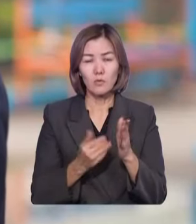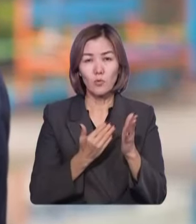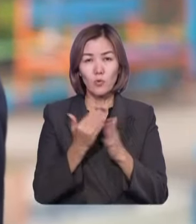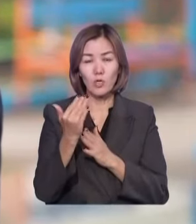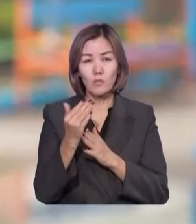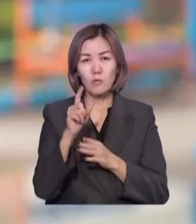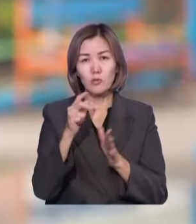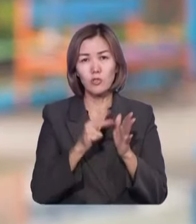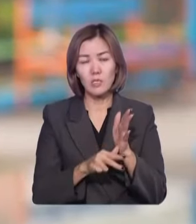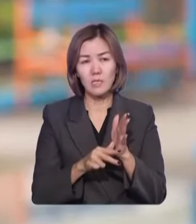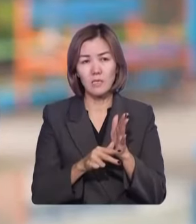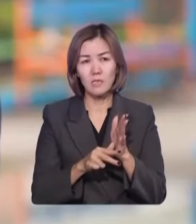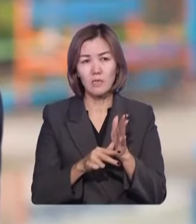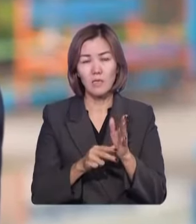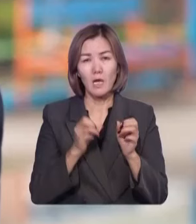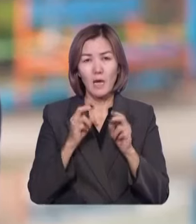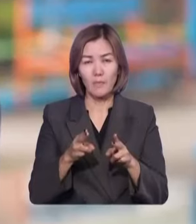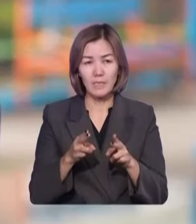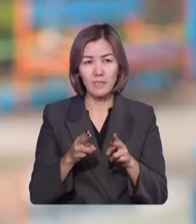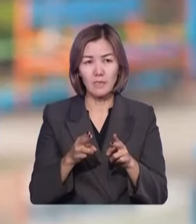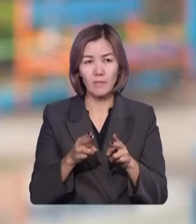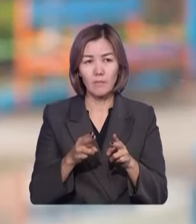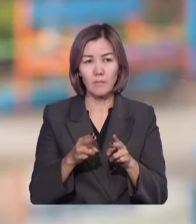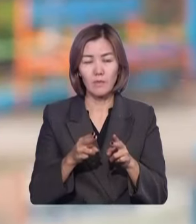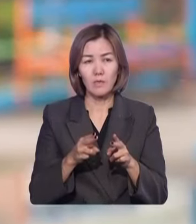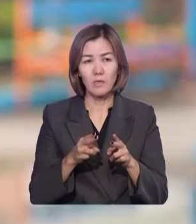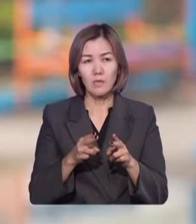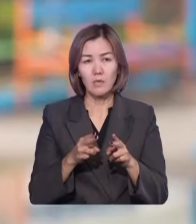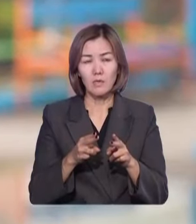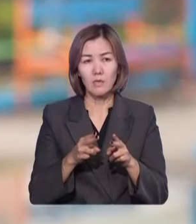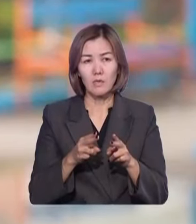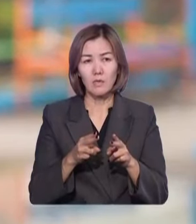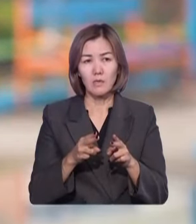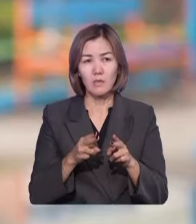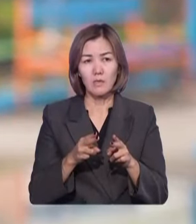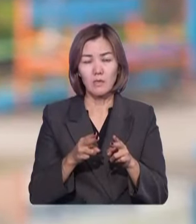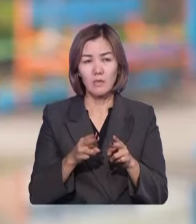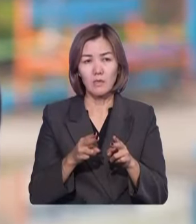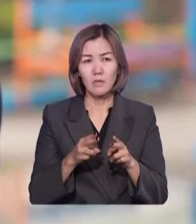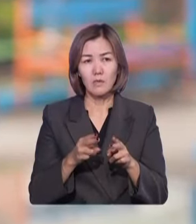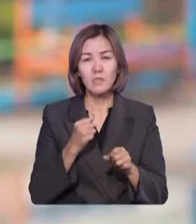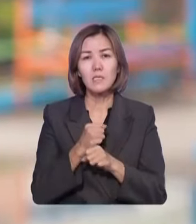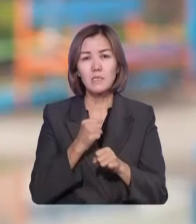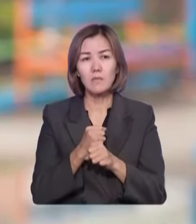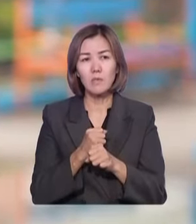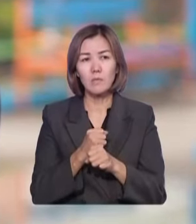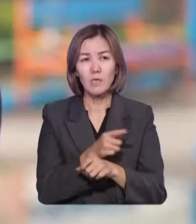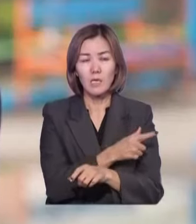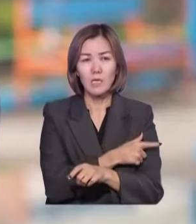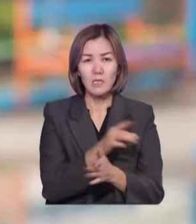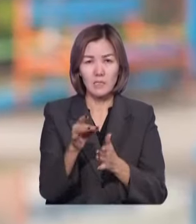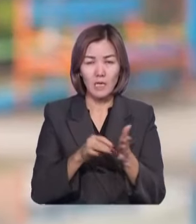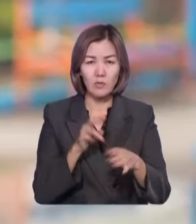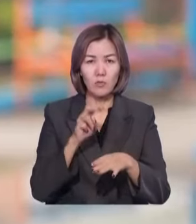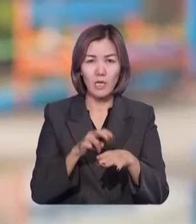tür, 180'e çıktı, bu kalıptı siz. Sizden kanınız öte çoğarı. Yendi kaytayım onu da, deyip sütüm onu da, deyip doğudur kanağa varınız, hazır